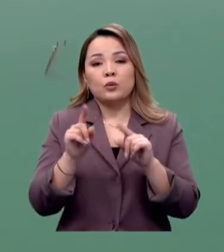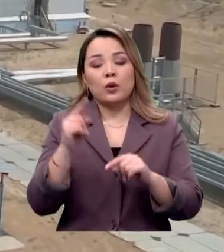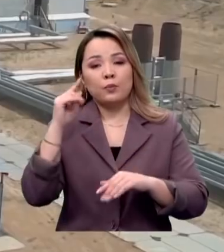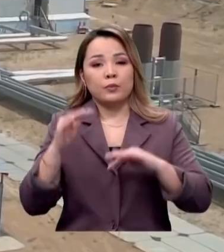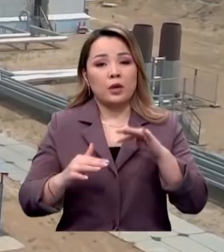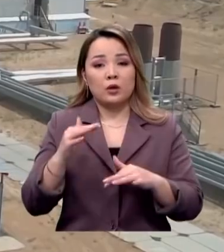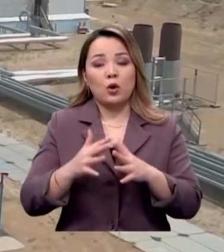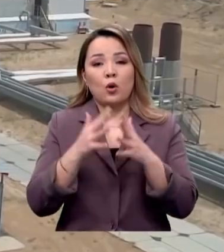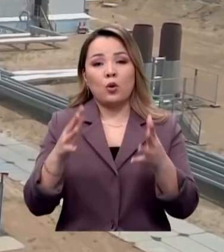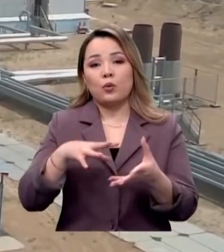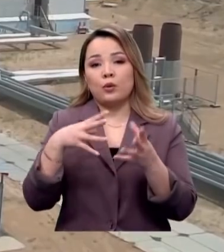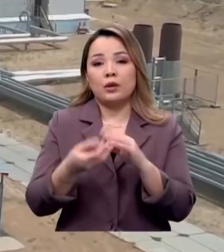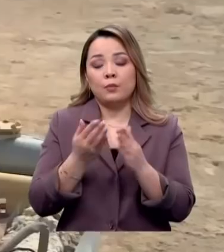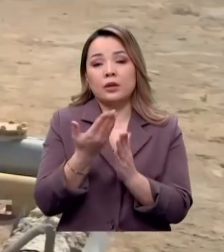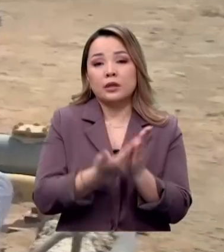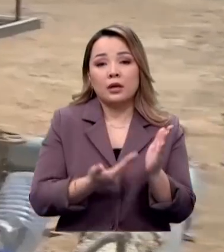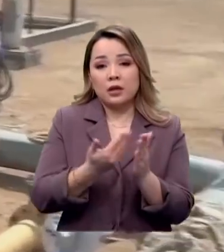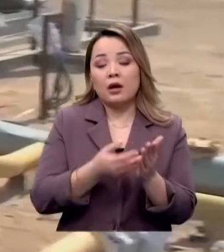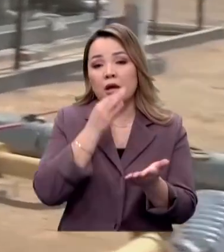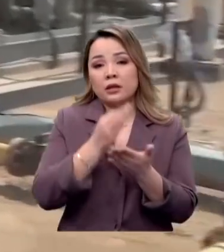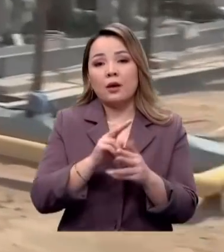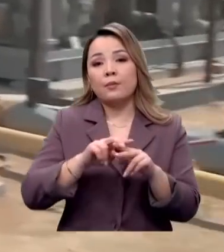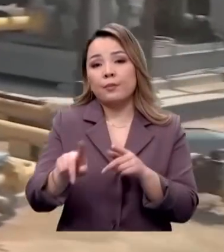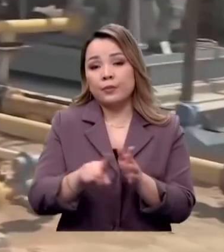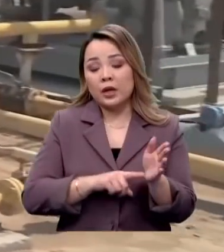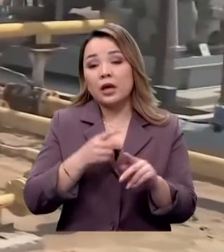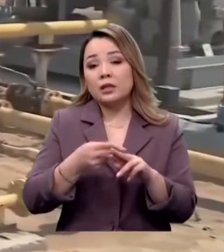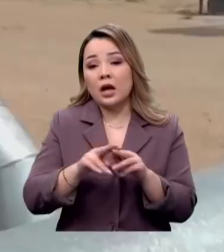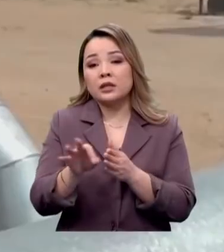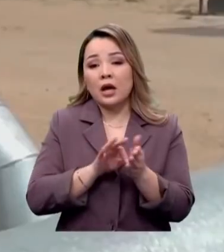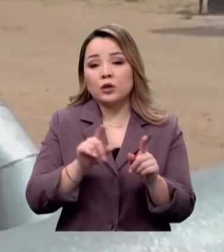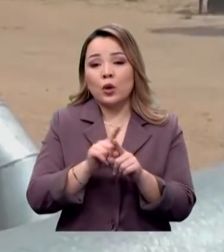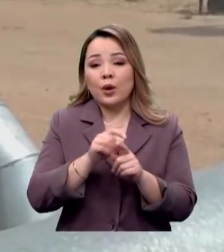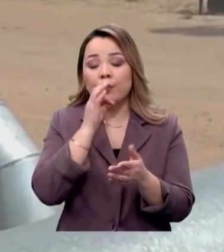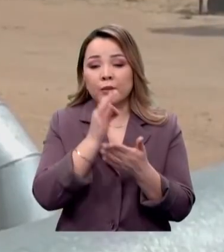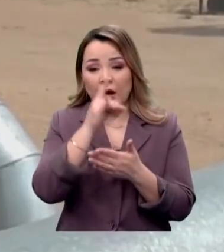өте үлкен көлем. Сондықтан сарапшылар оның салдары бірден әлеуметтік жобалар мен қарапайым